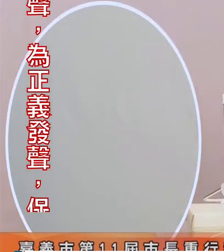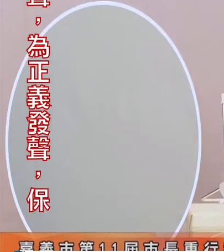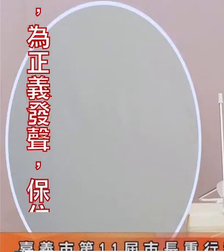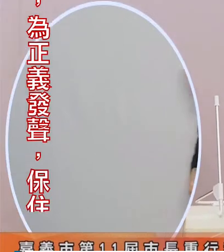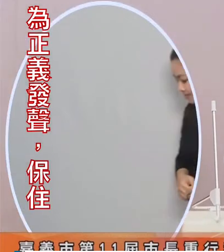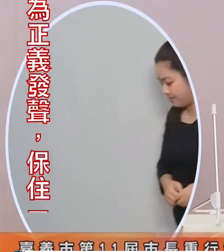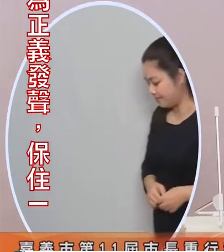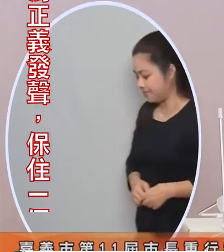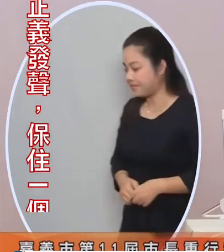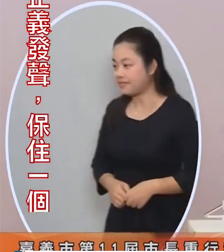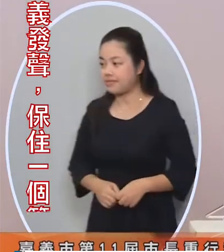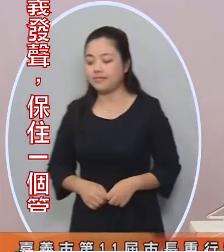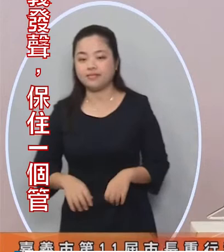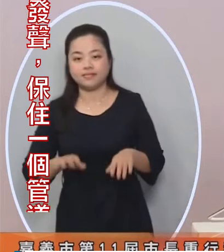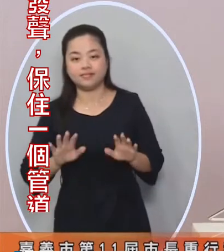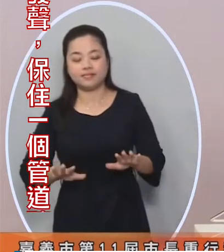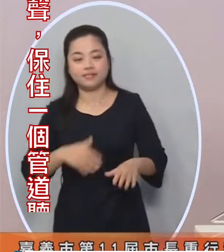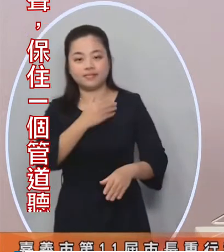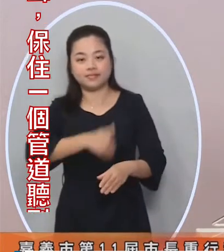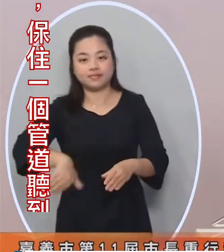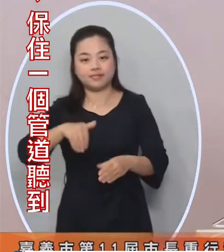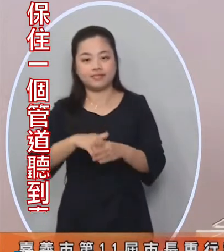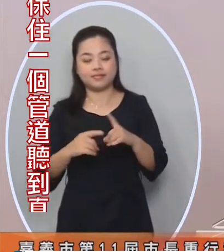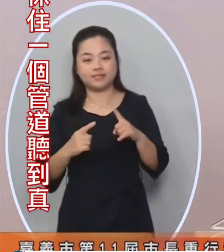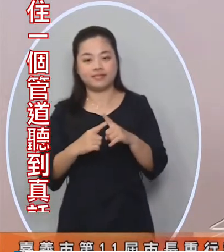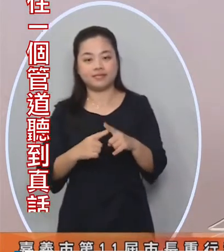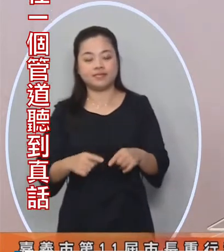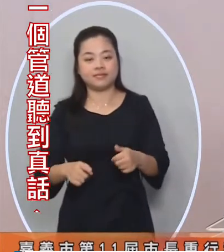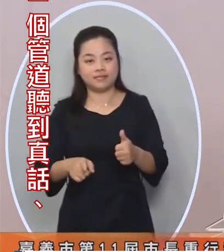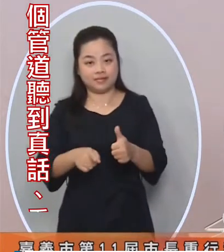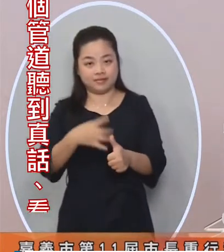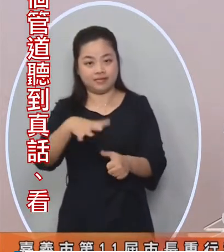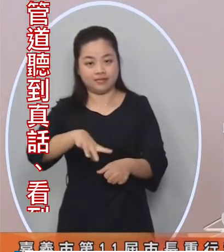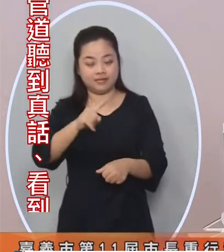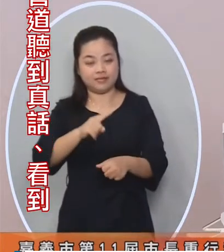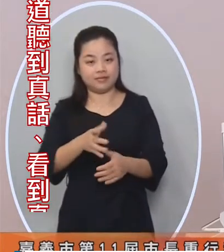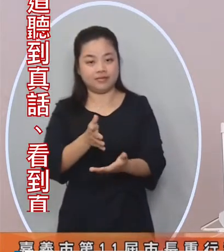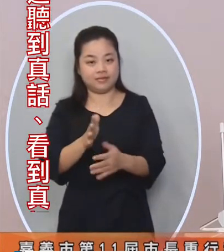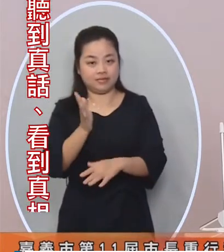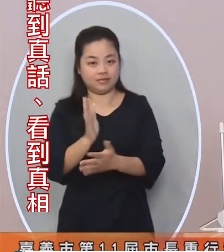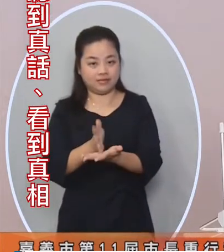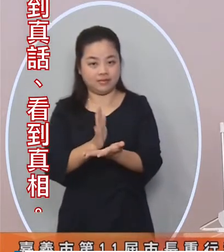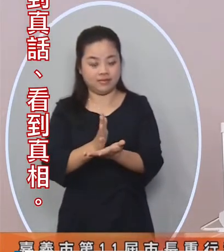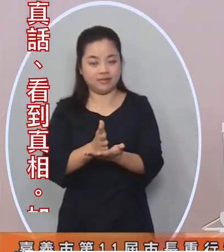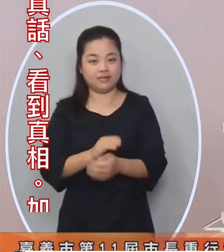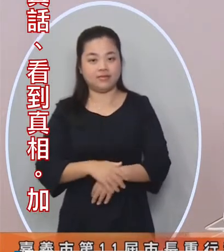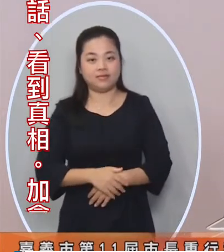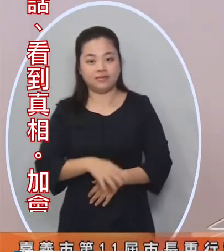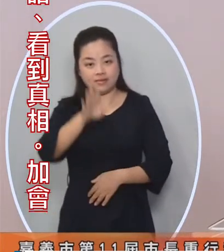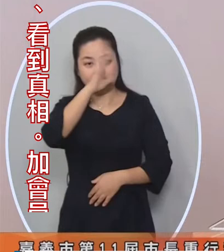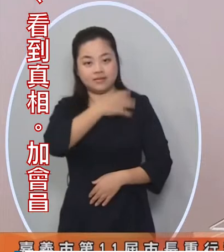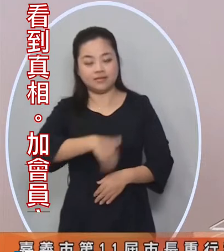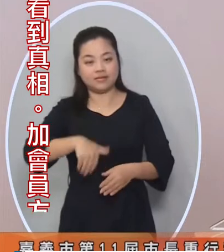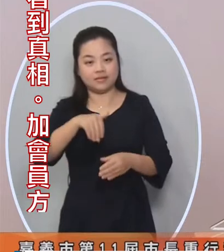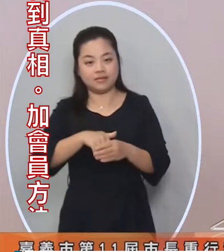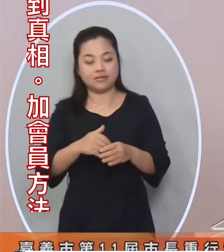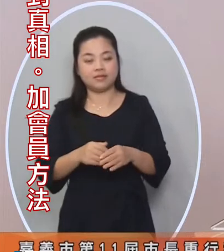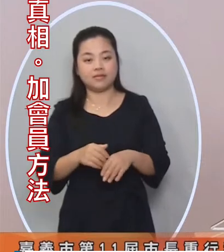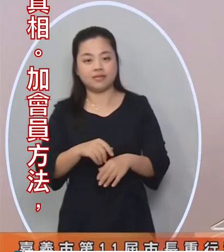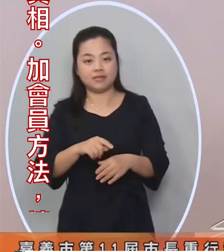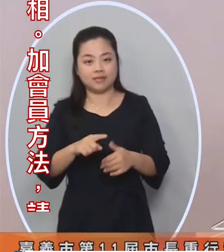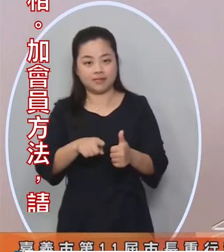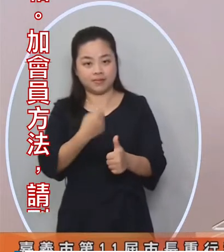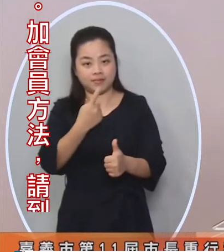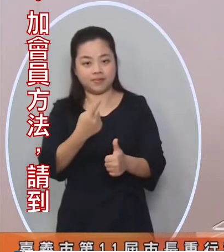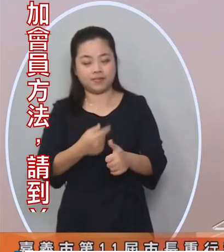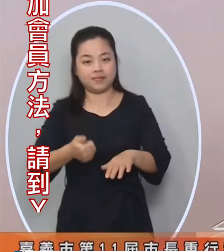现在咱先进行候选人第一轮的政见发表，请发言顺序第一